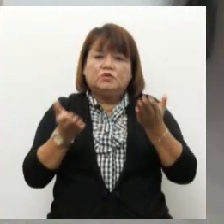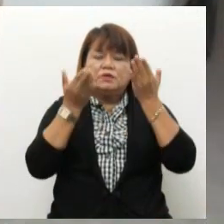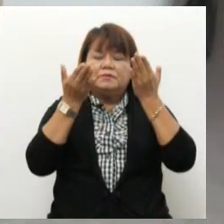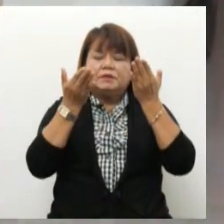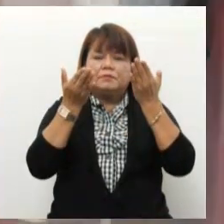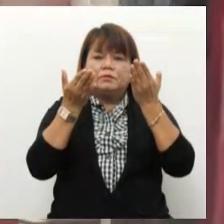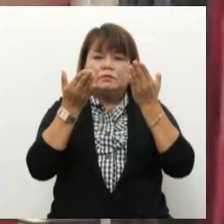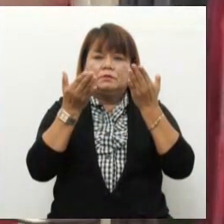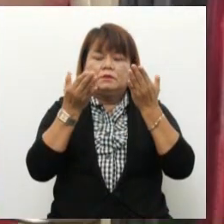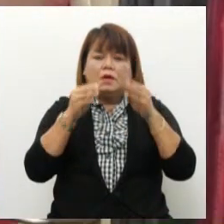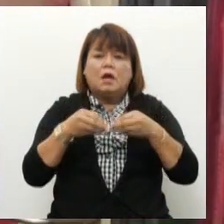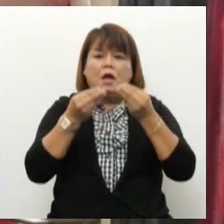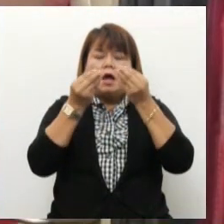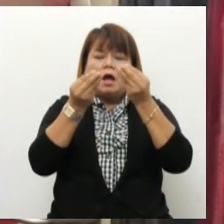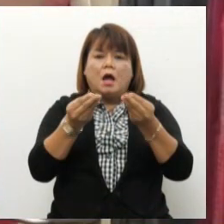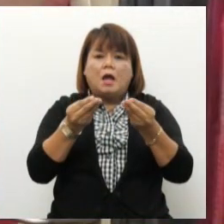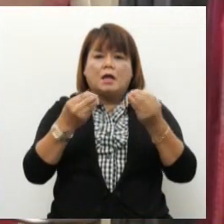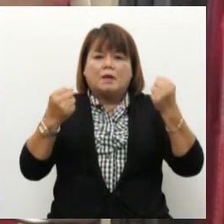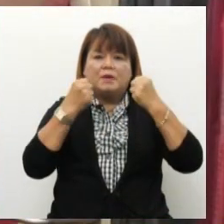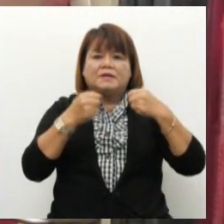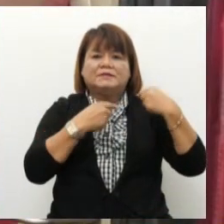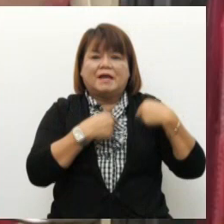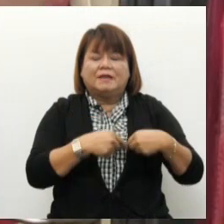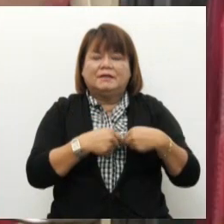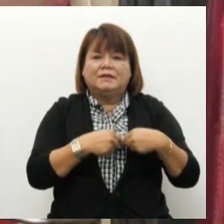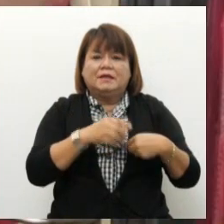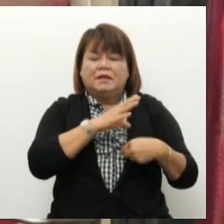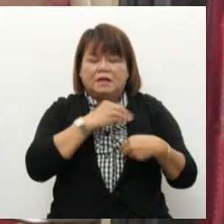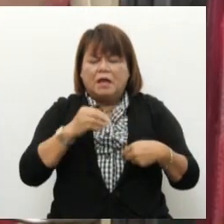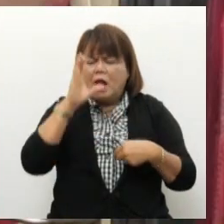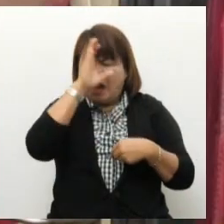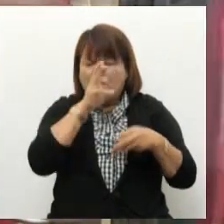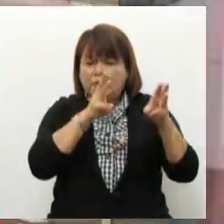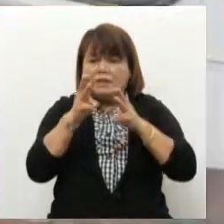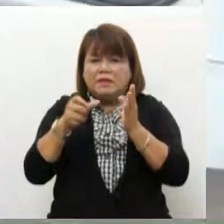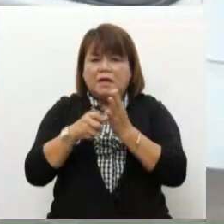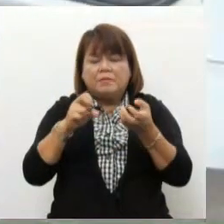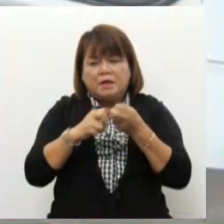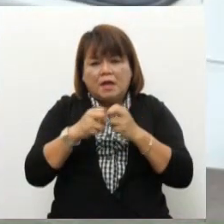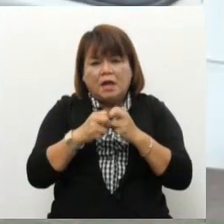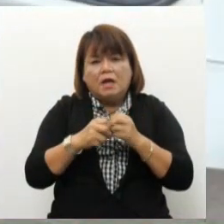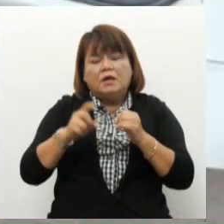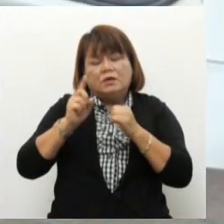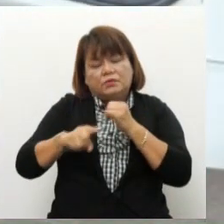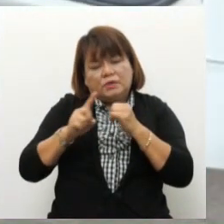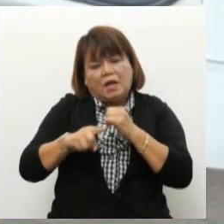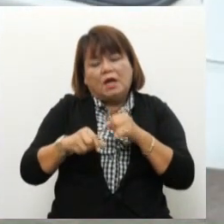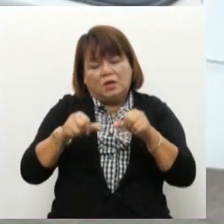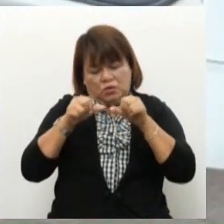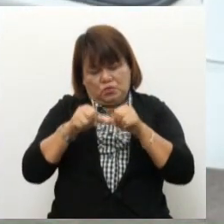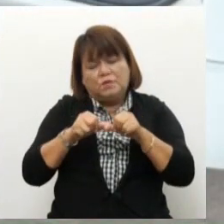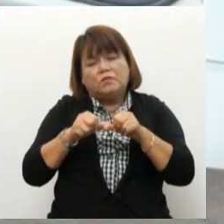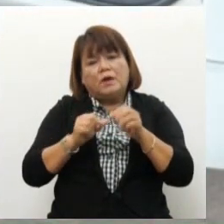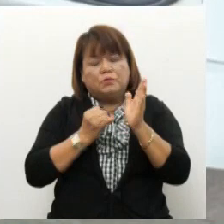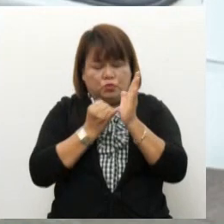นให้กำลังใจและหาทางแก้ปัญหาแต่สุดท้ายก็อยู่บนความถูกต้องเป็นธรรม